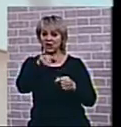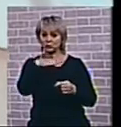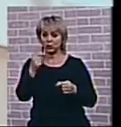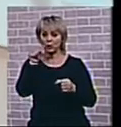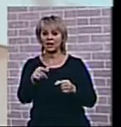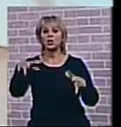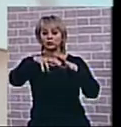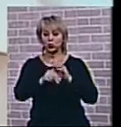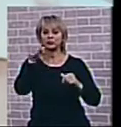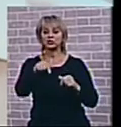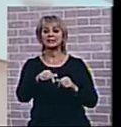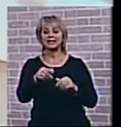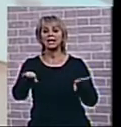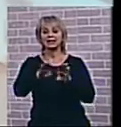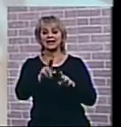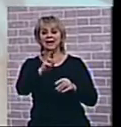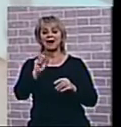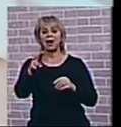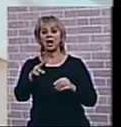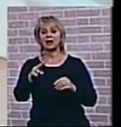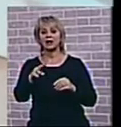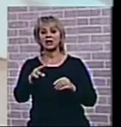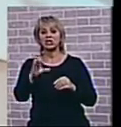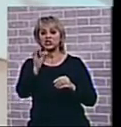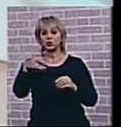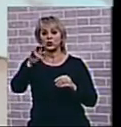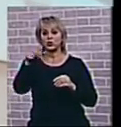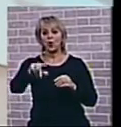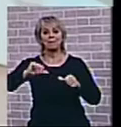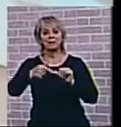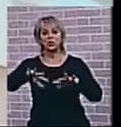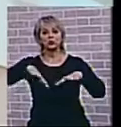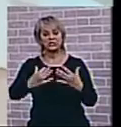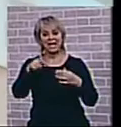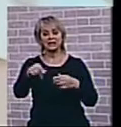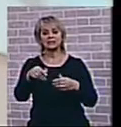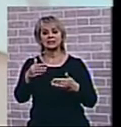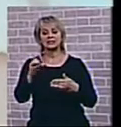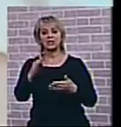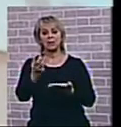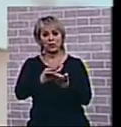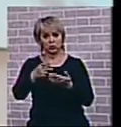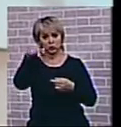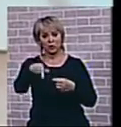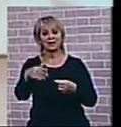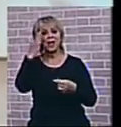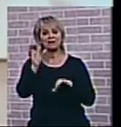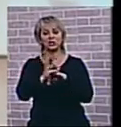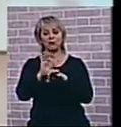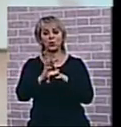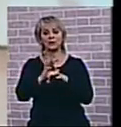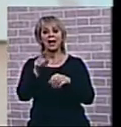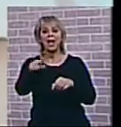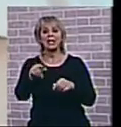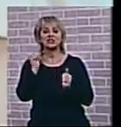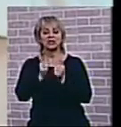числе такие как синдром постоянной усталости и бессонница, головные боли.